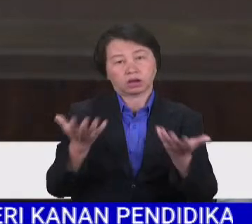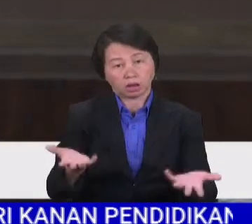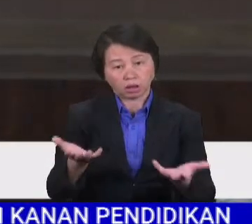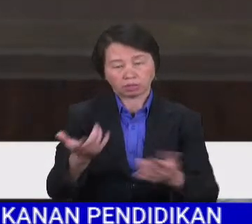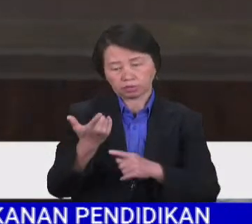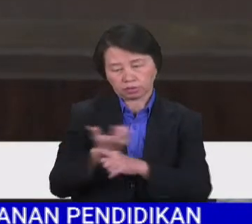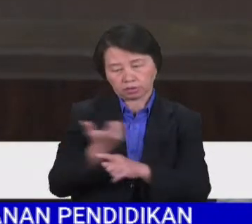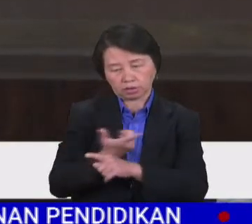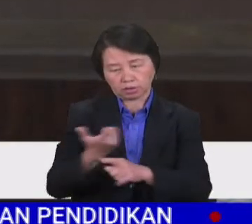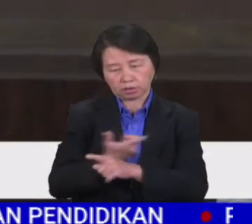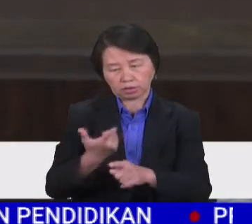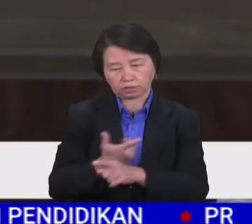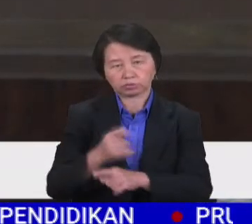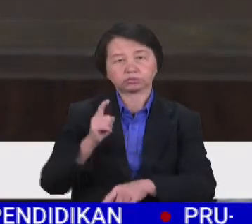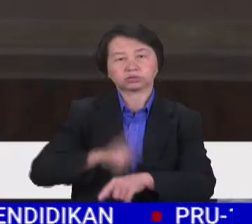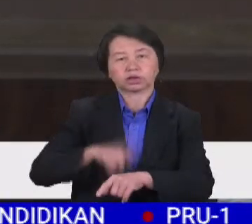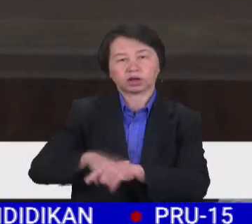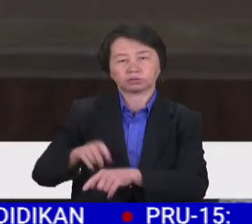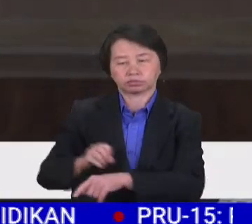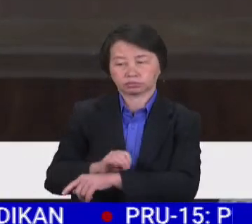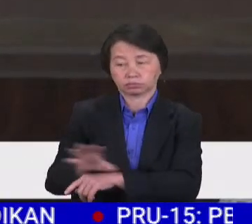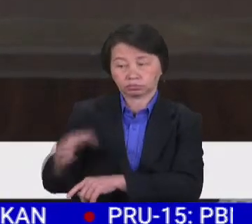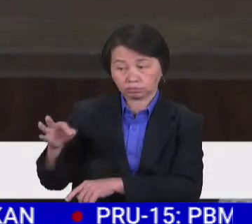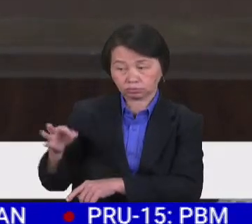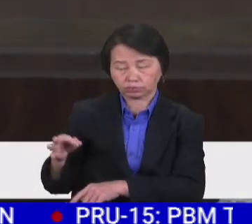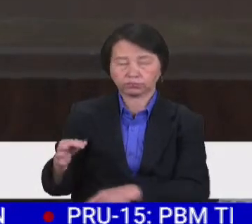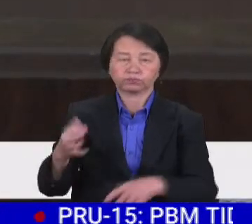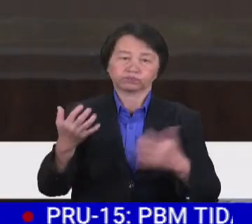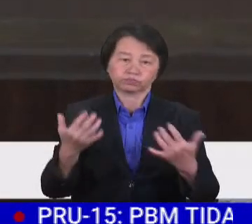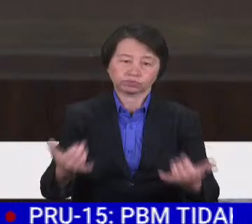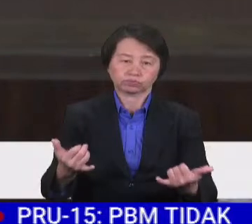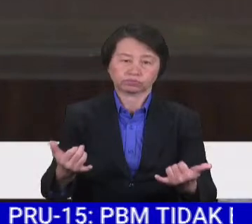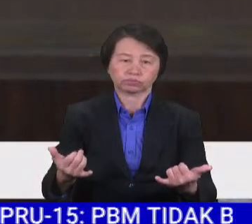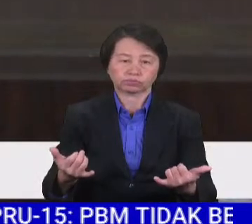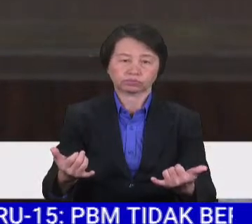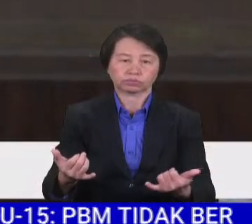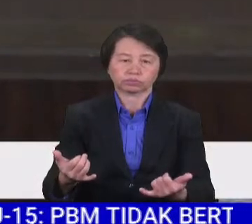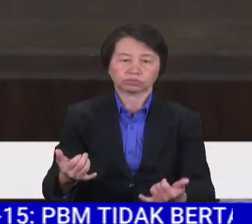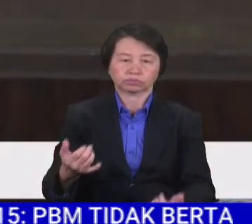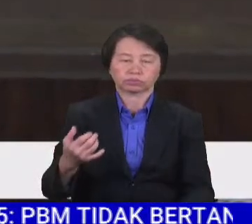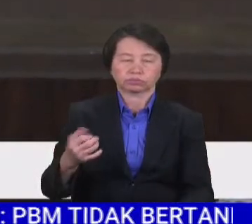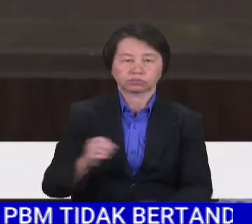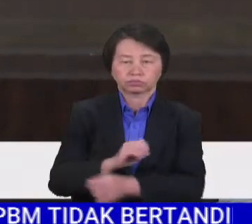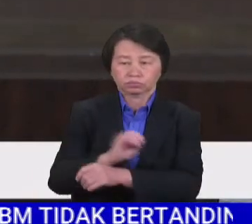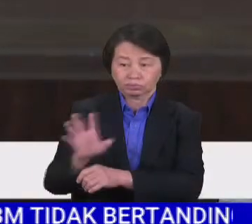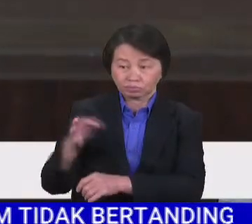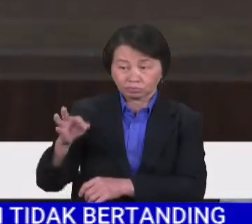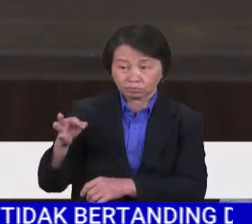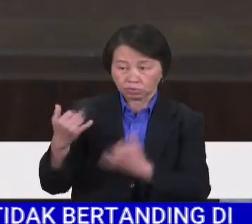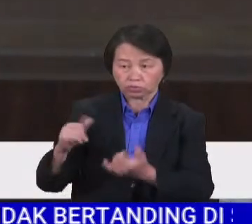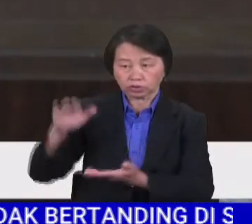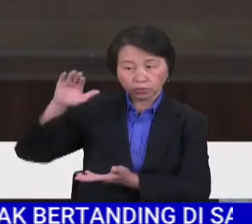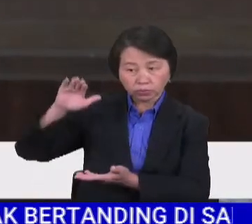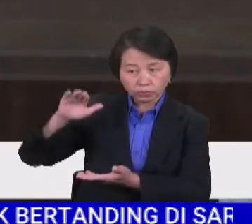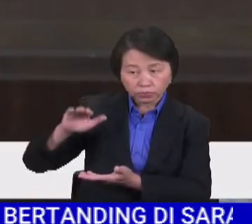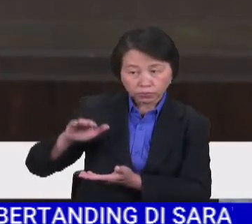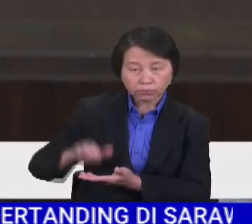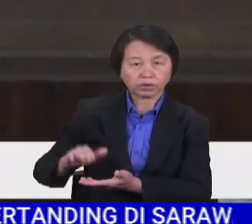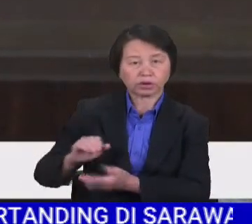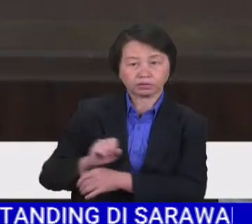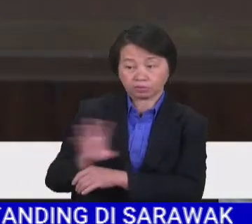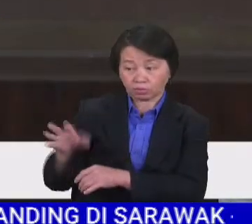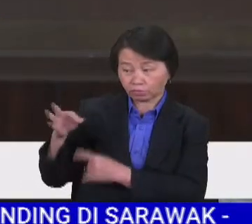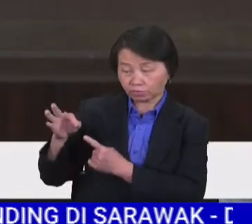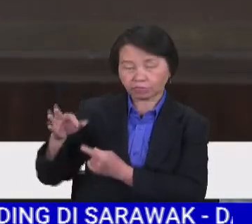berlatih semasa pandemic ya dan ketika ini pun walaupun bilang pandemic itu sudah berkurangan cash